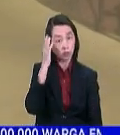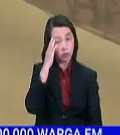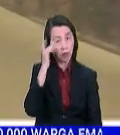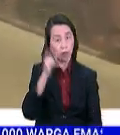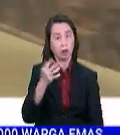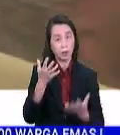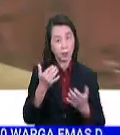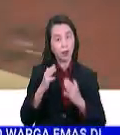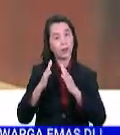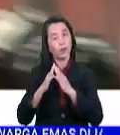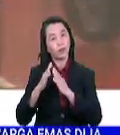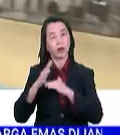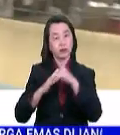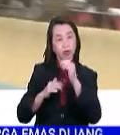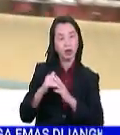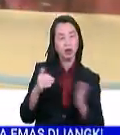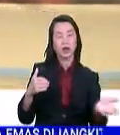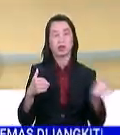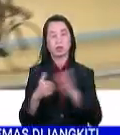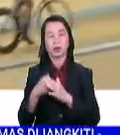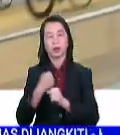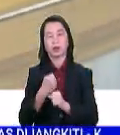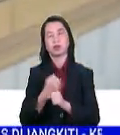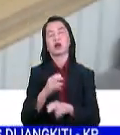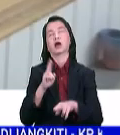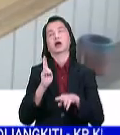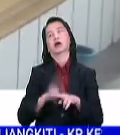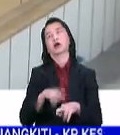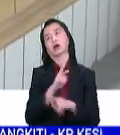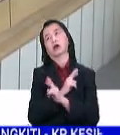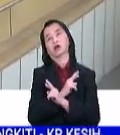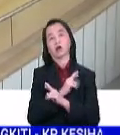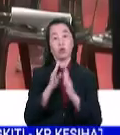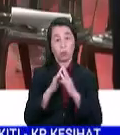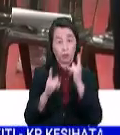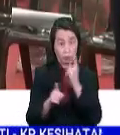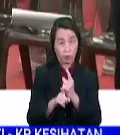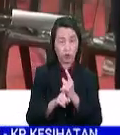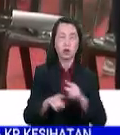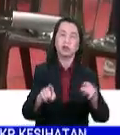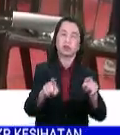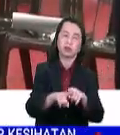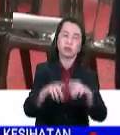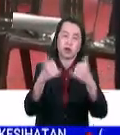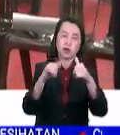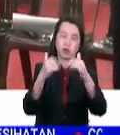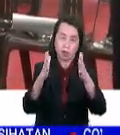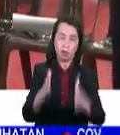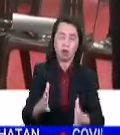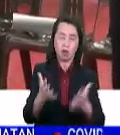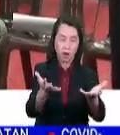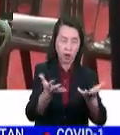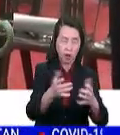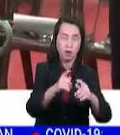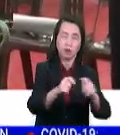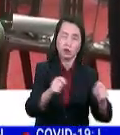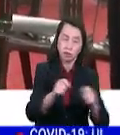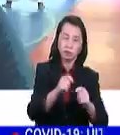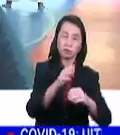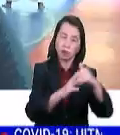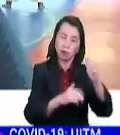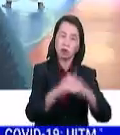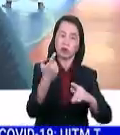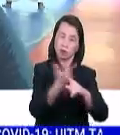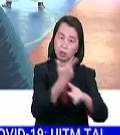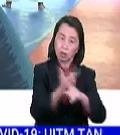nak rumah yang selesa. Bila kita balik kerja, kita nak duduk di rumah yang selesa. Begitu juga dengan atlet. Atlet nak tempat latihan yang selesa,